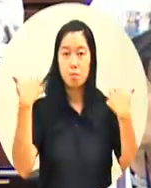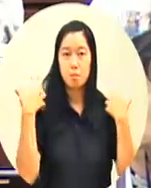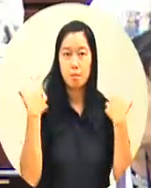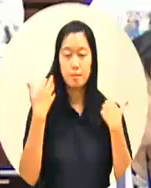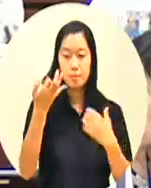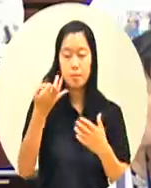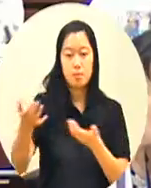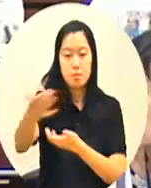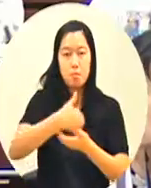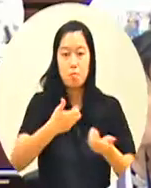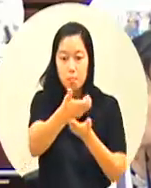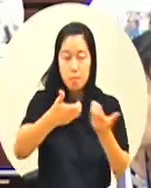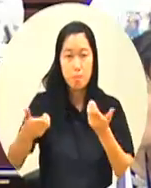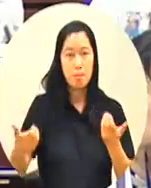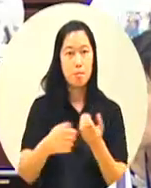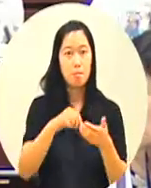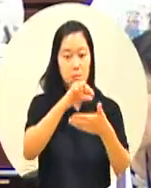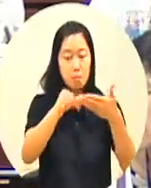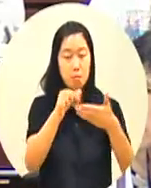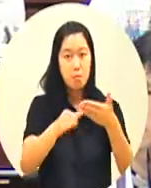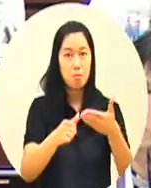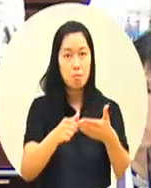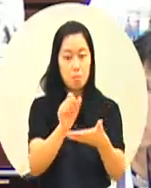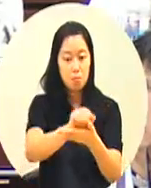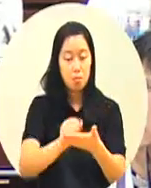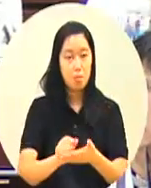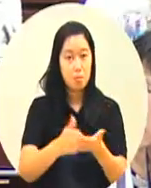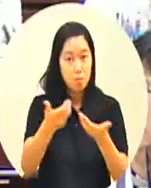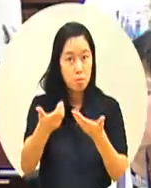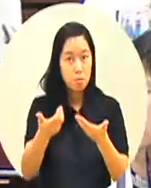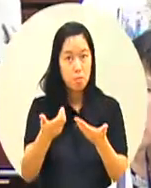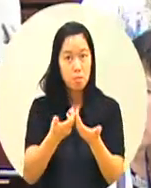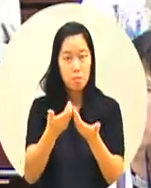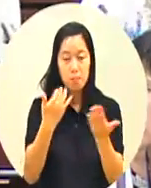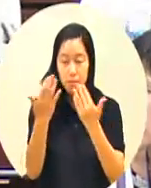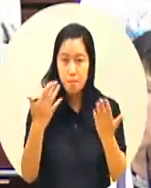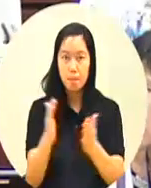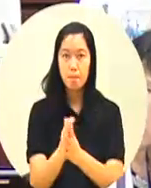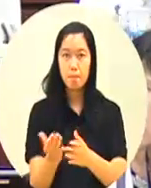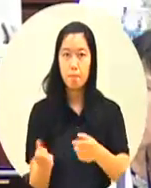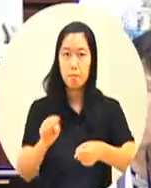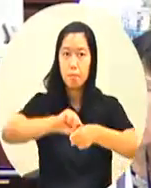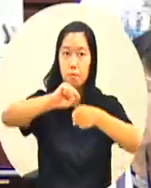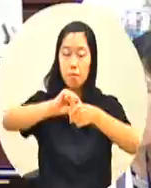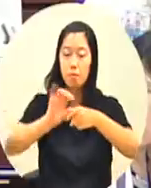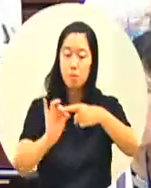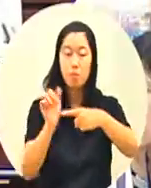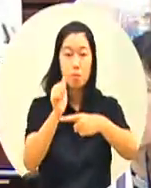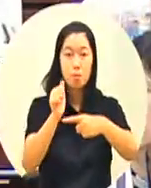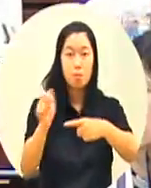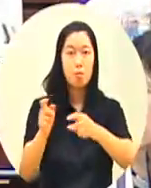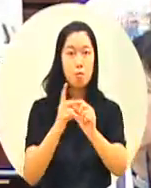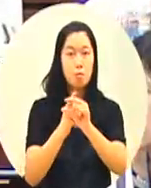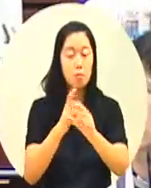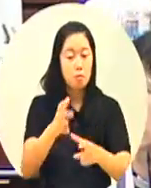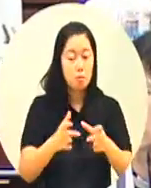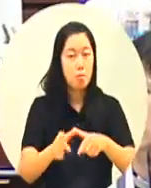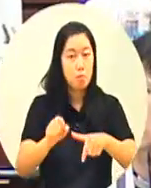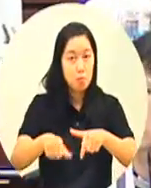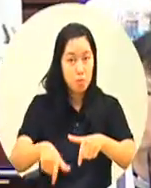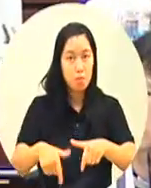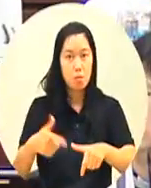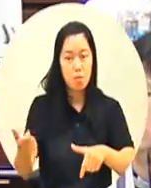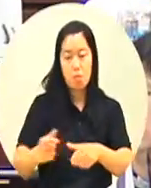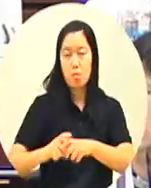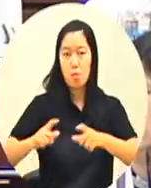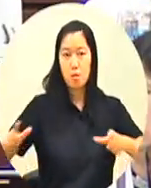分配办法写得很清楚了哦，就营业额是占50%最多。那中油的营业额，坦白讲也蛮庞